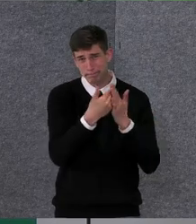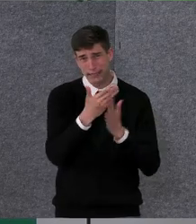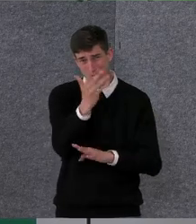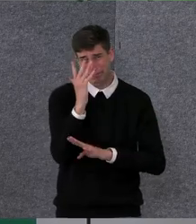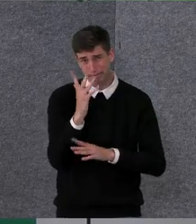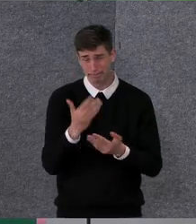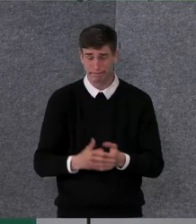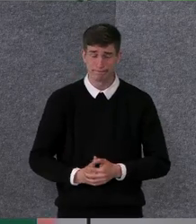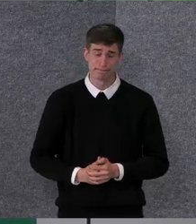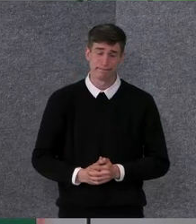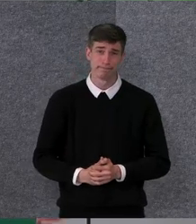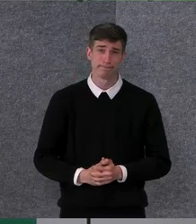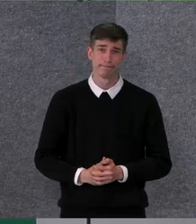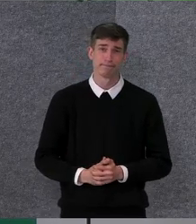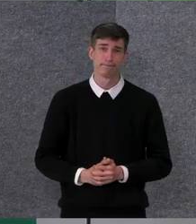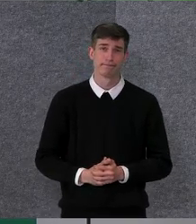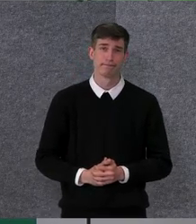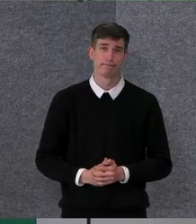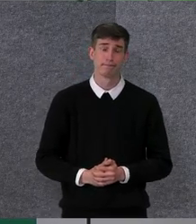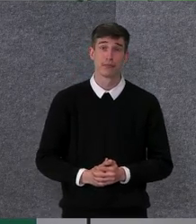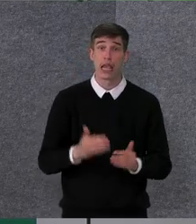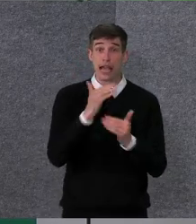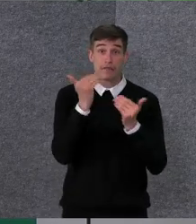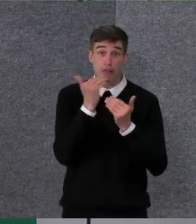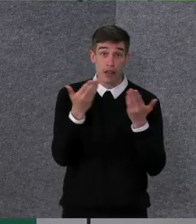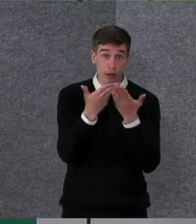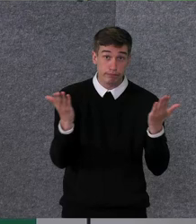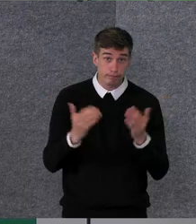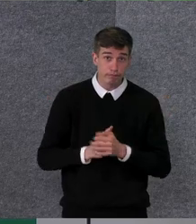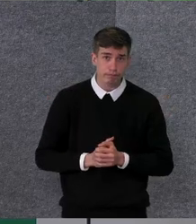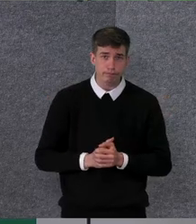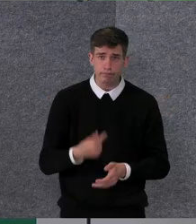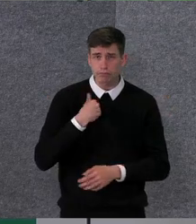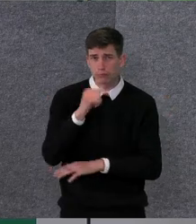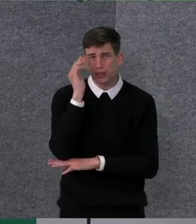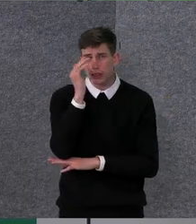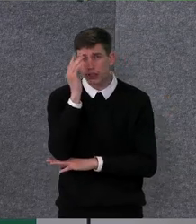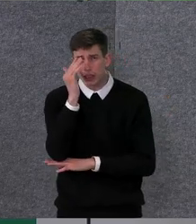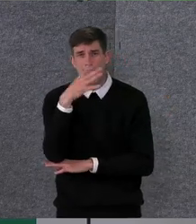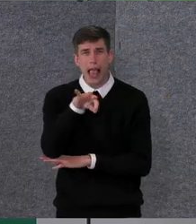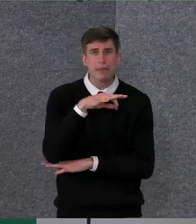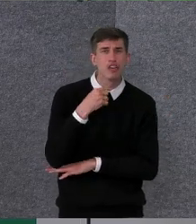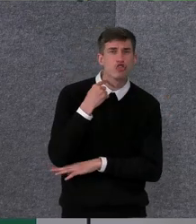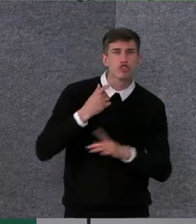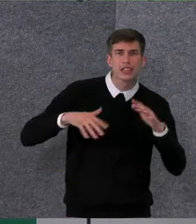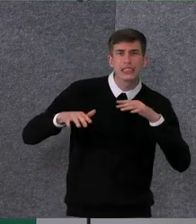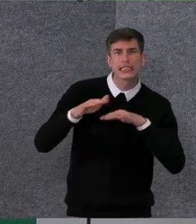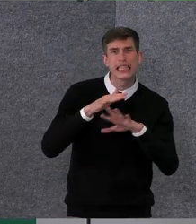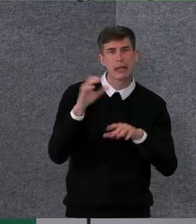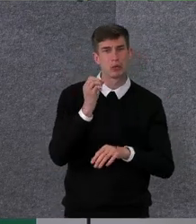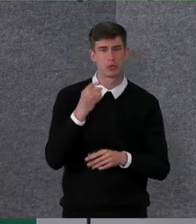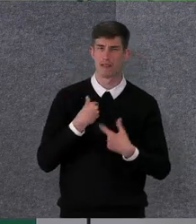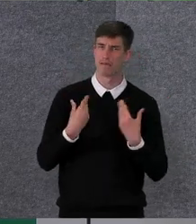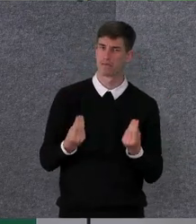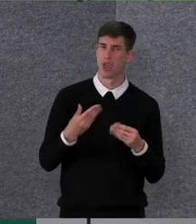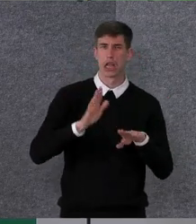Job heute. Und jetzt vor allem vielen, vielen Dank euch allen. Wir hatten ja ein bisschen Sorge, dass so richtig Parteitagsstimmung aufkommt. Und was soll ich sagen?